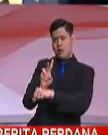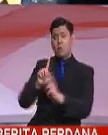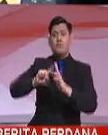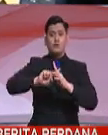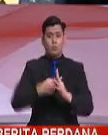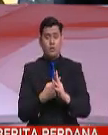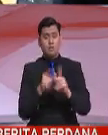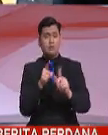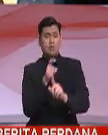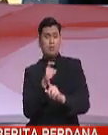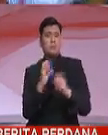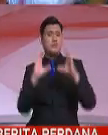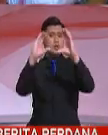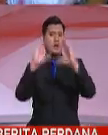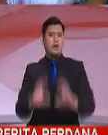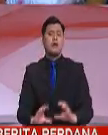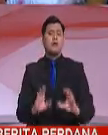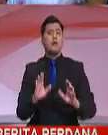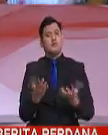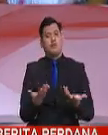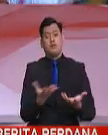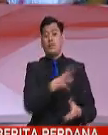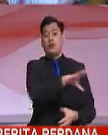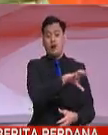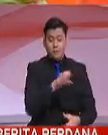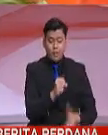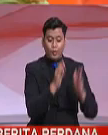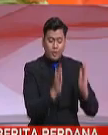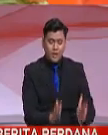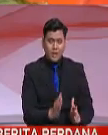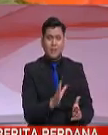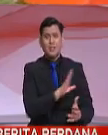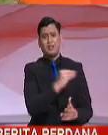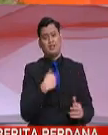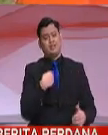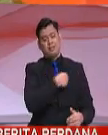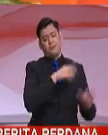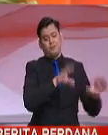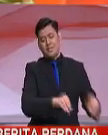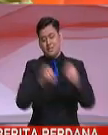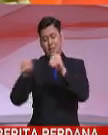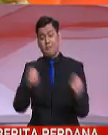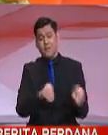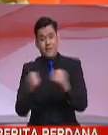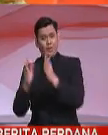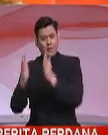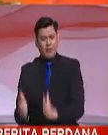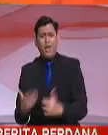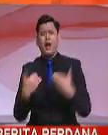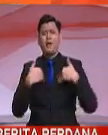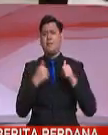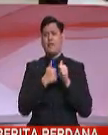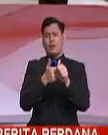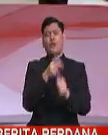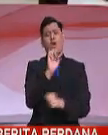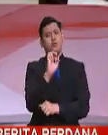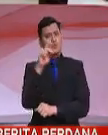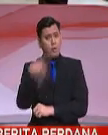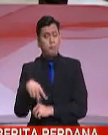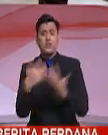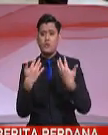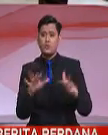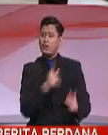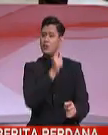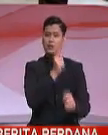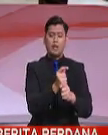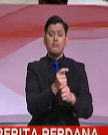daripada cara untuk mengambil sehinggalah ke tempat perpindahan itu kita semuanya mengikut SOP yang telah dimaklum semua